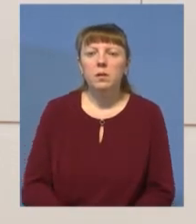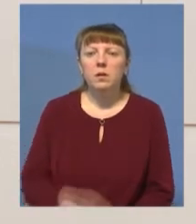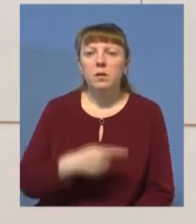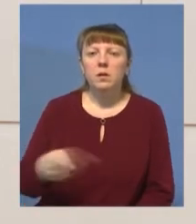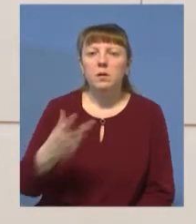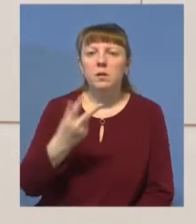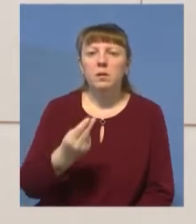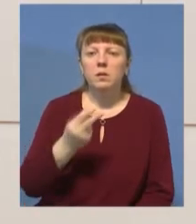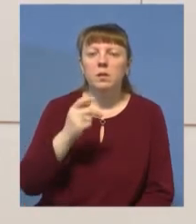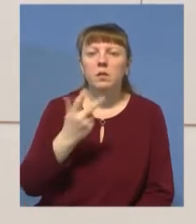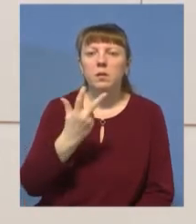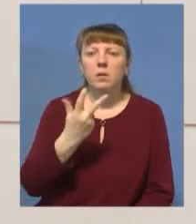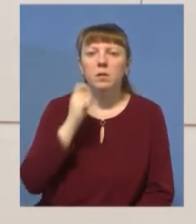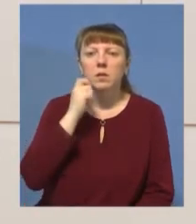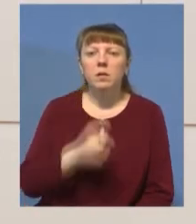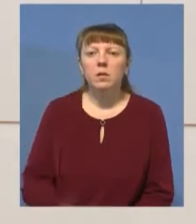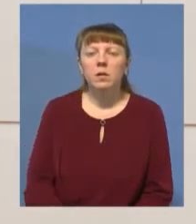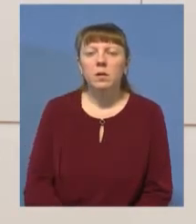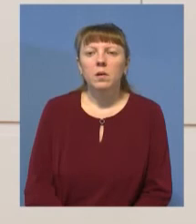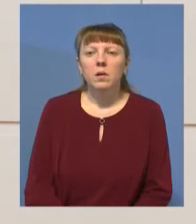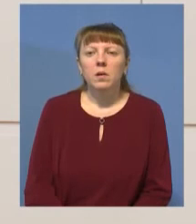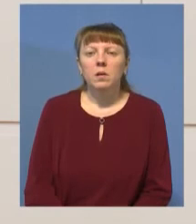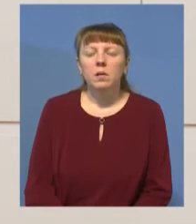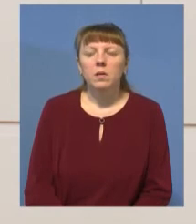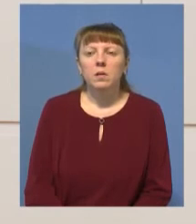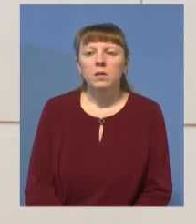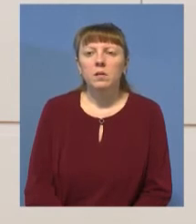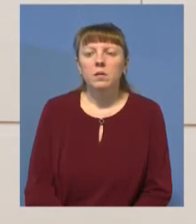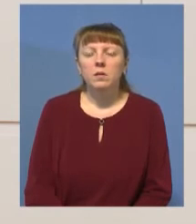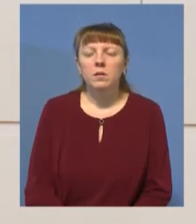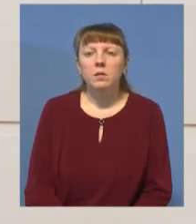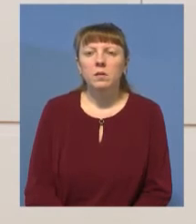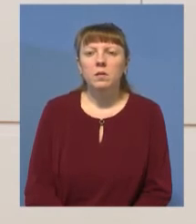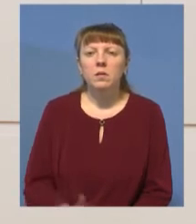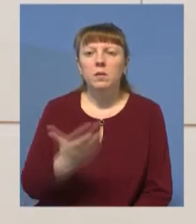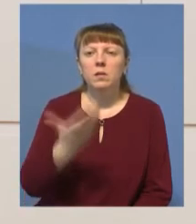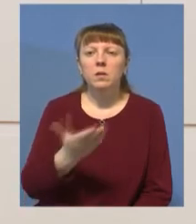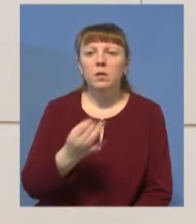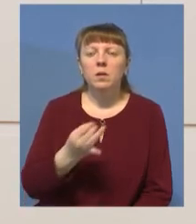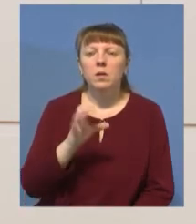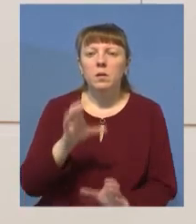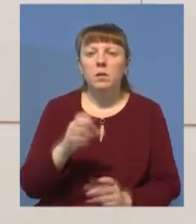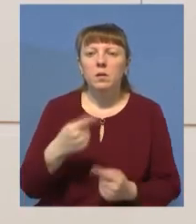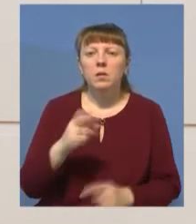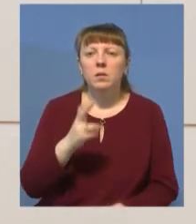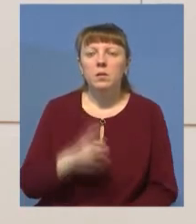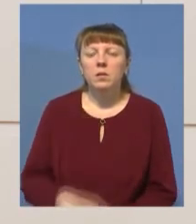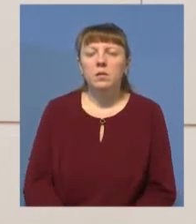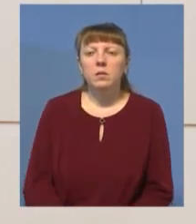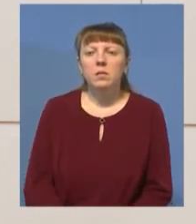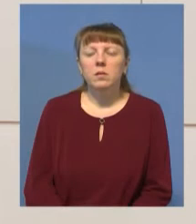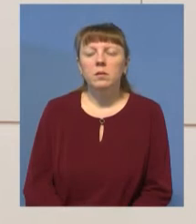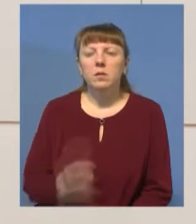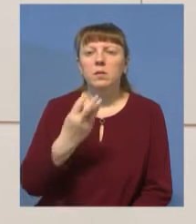течение 3 лет. Но также законом о защите прав потребителей предусмотрен и другой срок. это